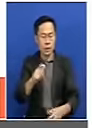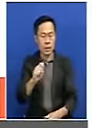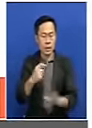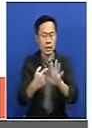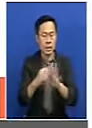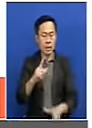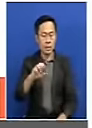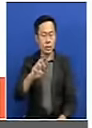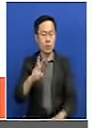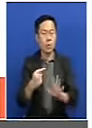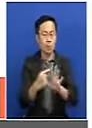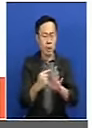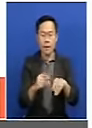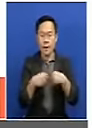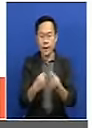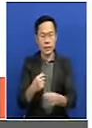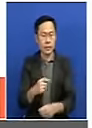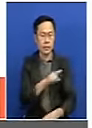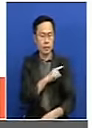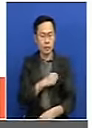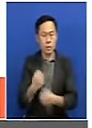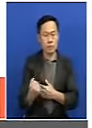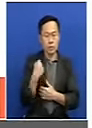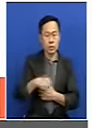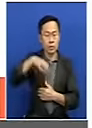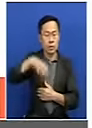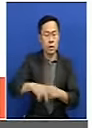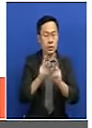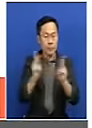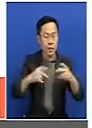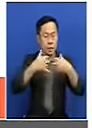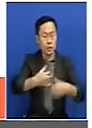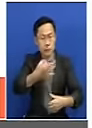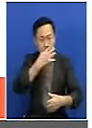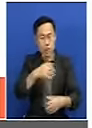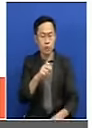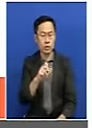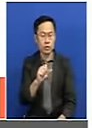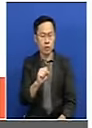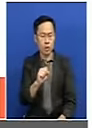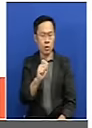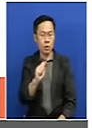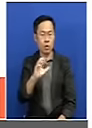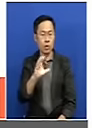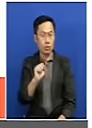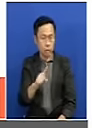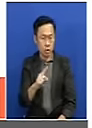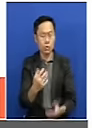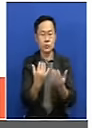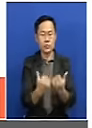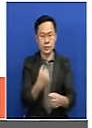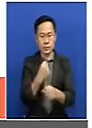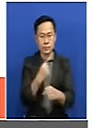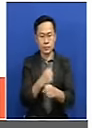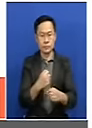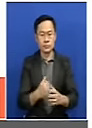ไปอยู่ในระบบนะคะอำนาจหน้าที่ของสำนักงานคณะกรรมการอาชีวศึกษาหรือว่าสอสมีผลตั้งแต่วันนี้ค่ะคือ13